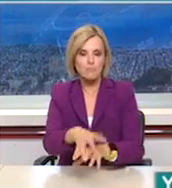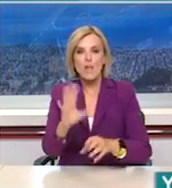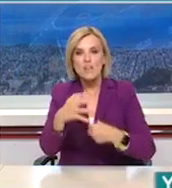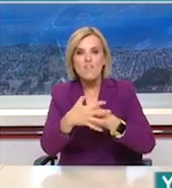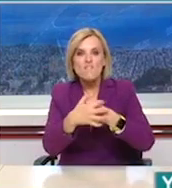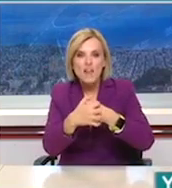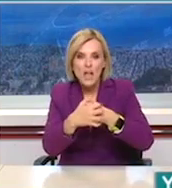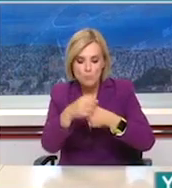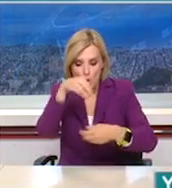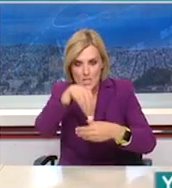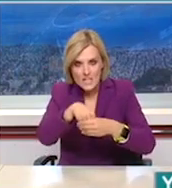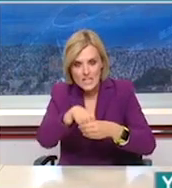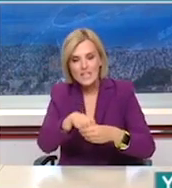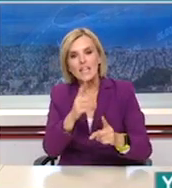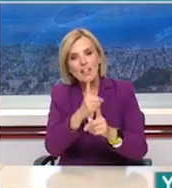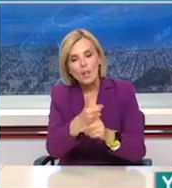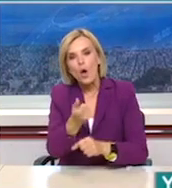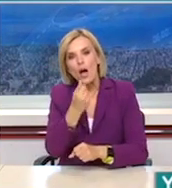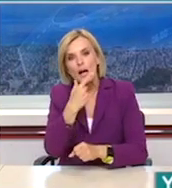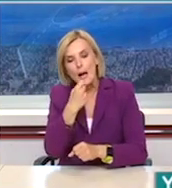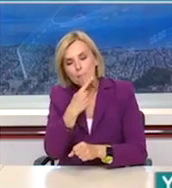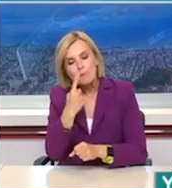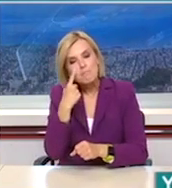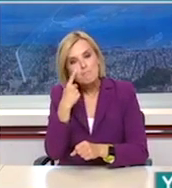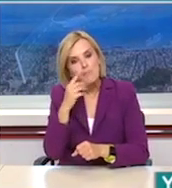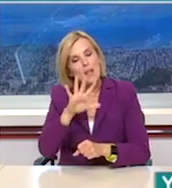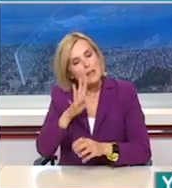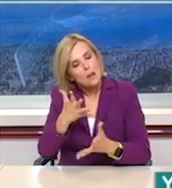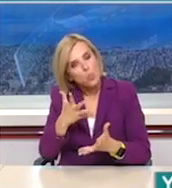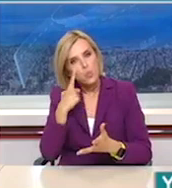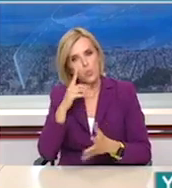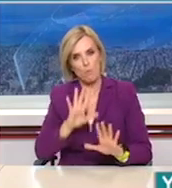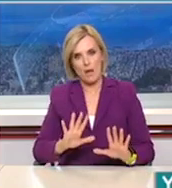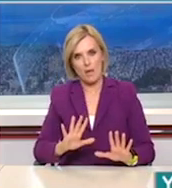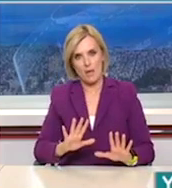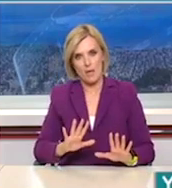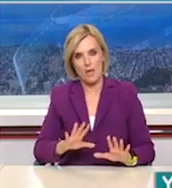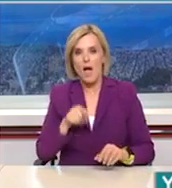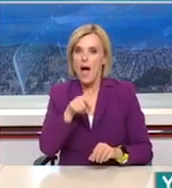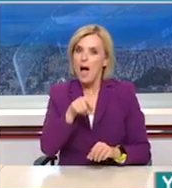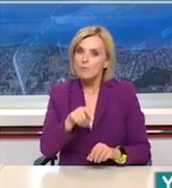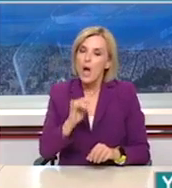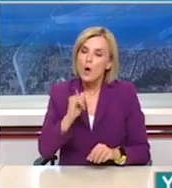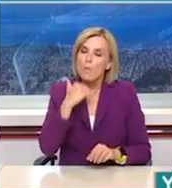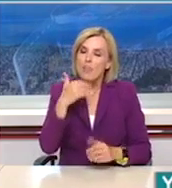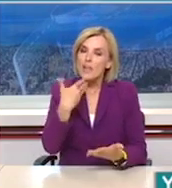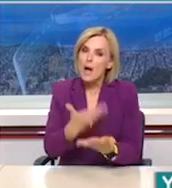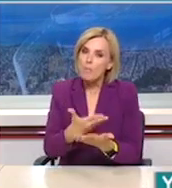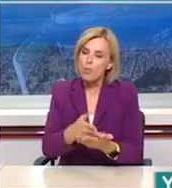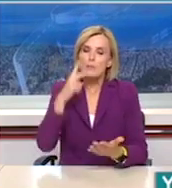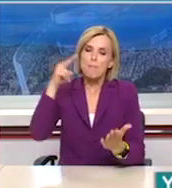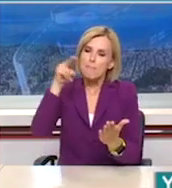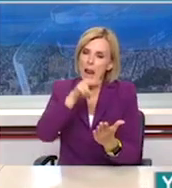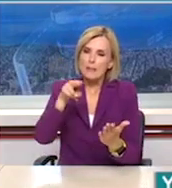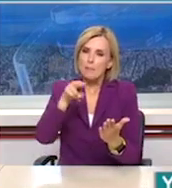φλεγμονής. Και φαίνεται ότι θα είναι χρήσιμη ίσως και πιο πρόημα. Ακόμα δεν έχει αποδειχθεί, αλλά γίνονται μελέτες